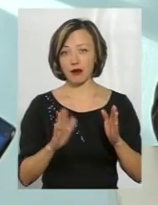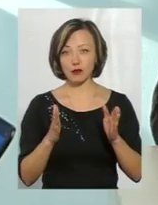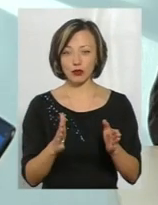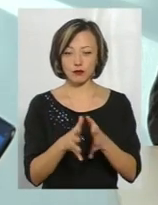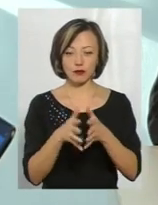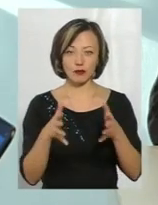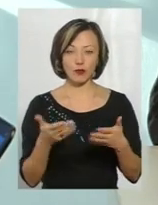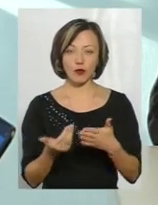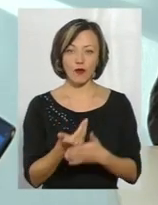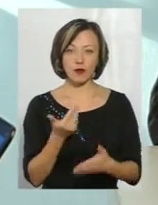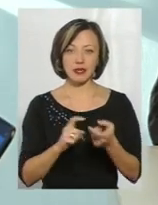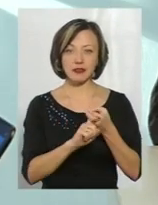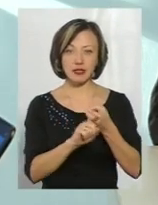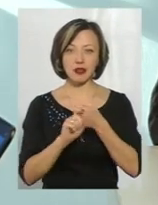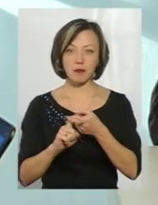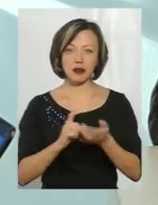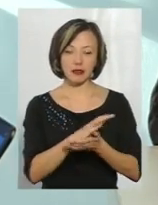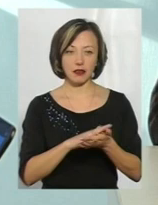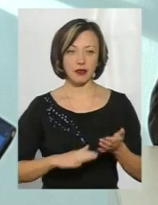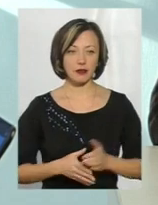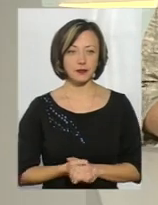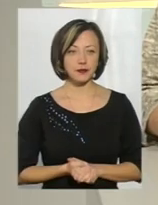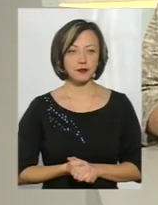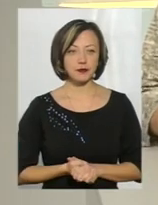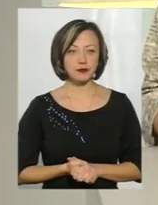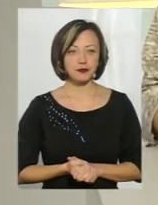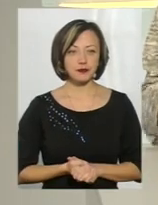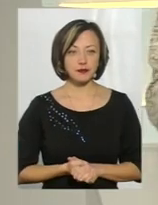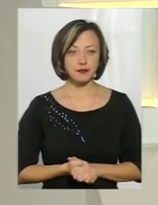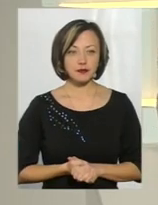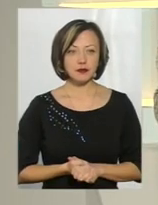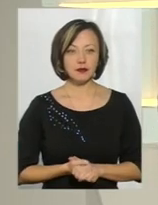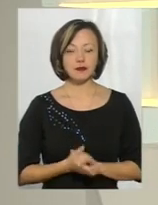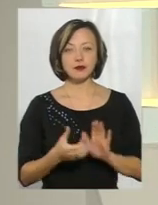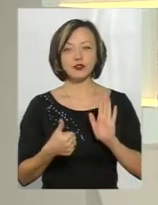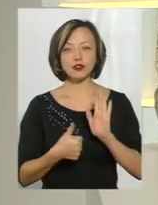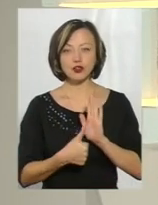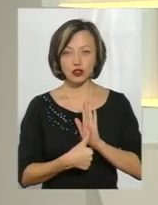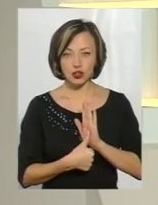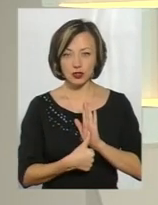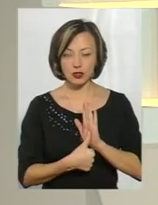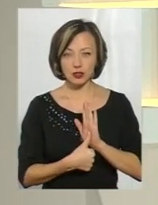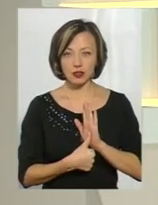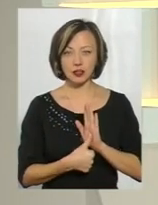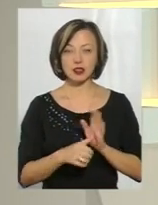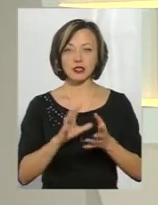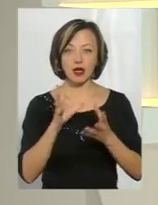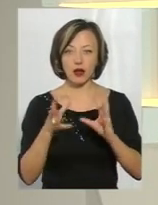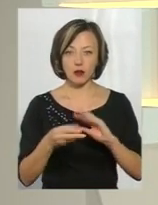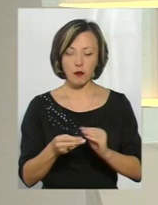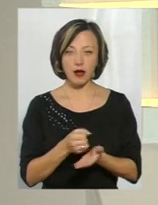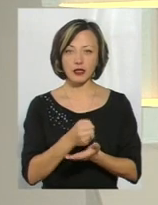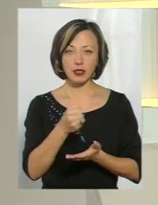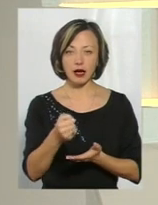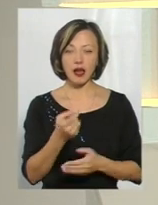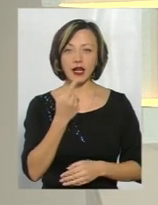обростати новими там зв'язками і так далі. Тобто шість загалом кандидатів